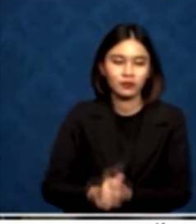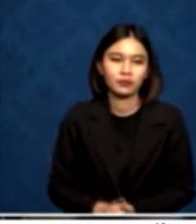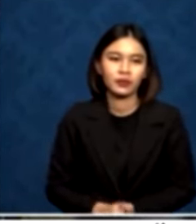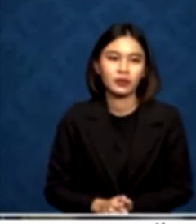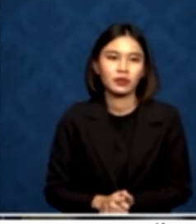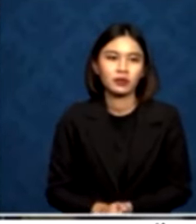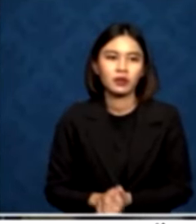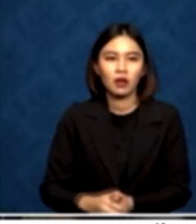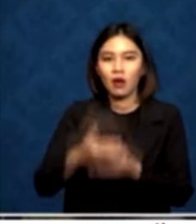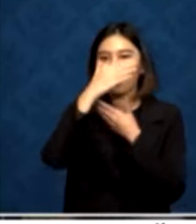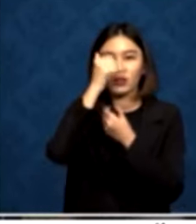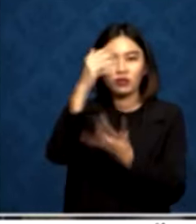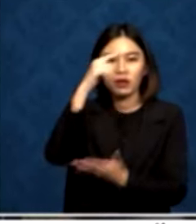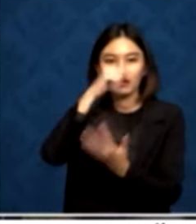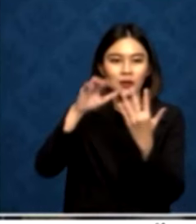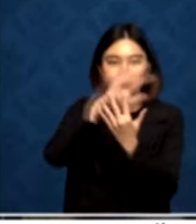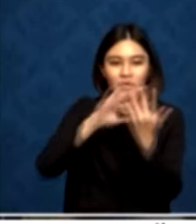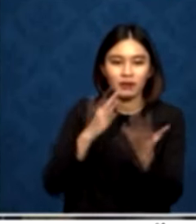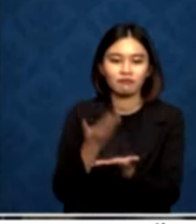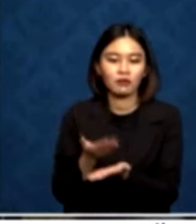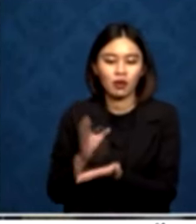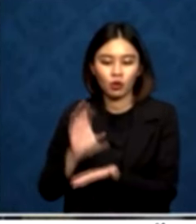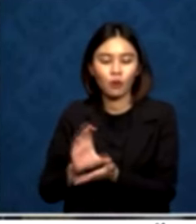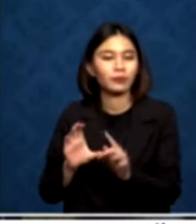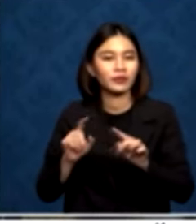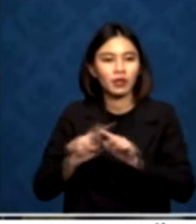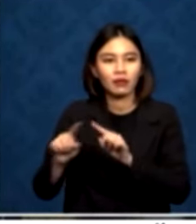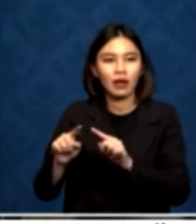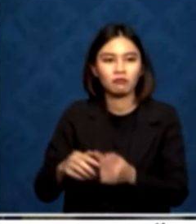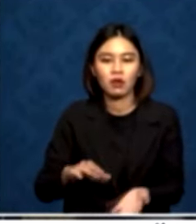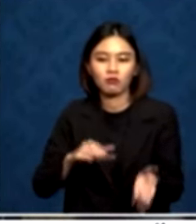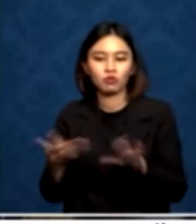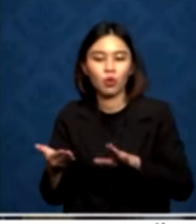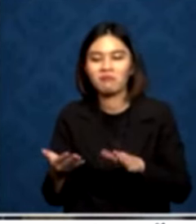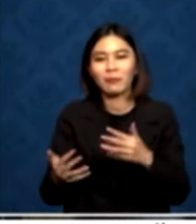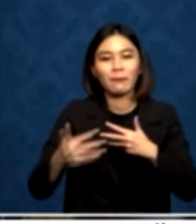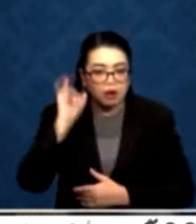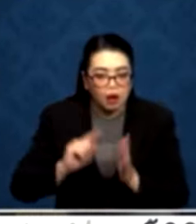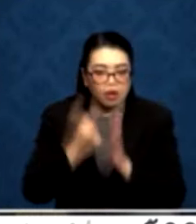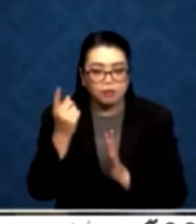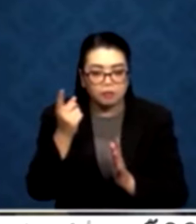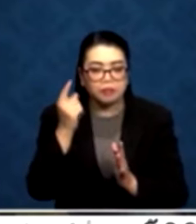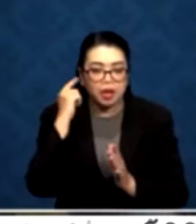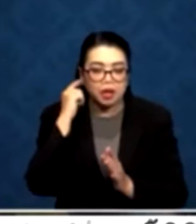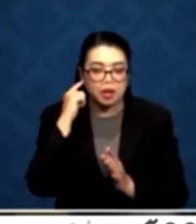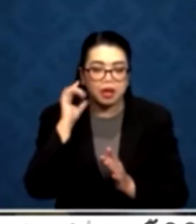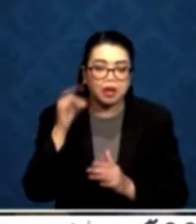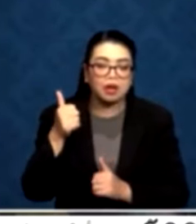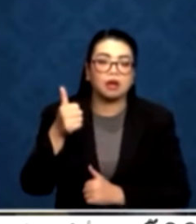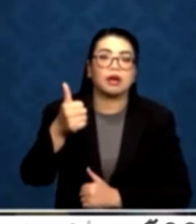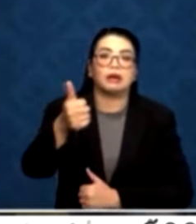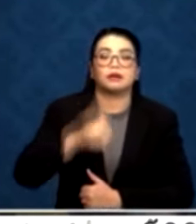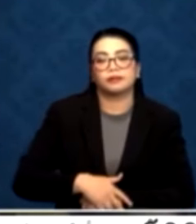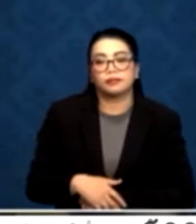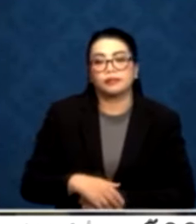xnorThailandงบประมาณเจ๊งไม่ว่าแต่เสียหน้าไม่ได้ที่มาคือปัญหา